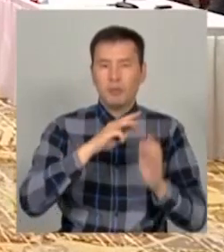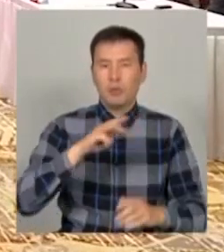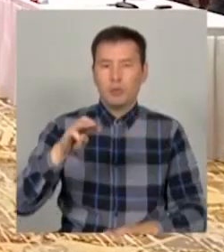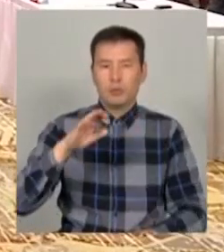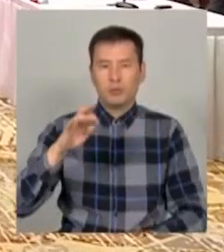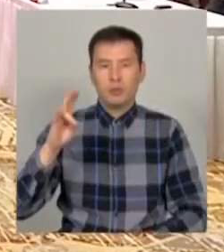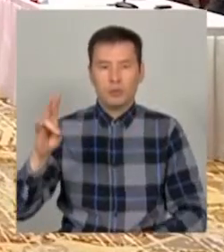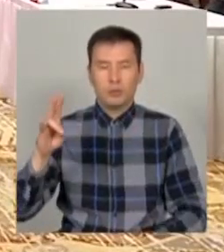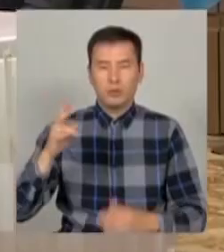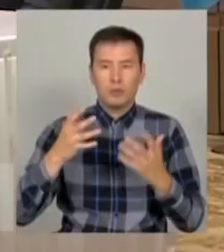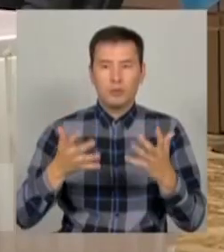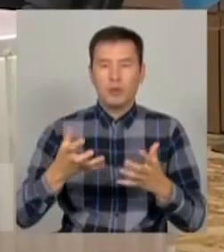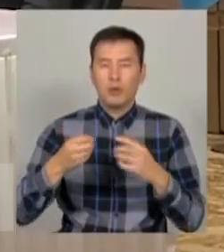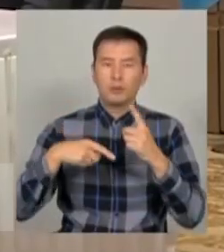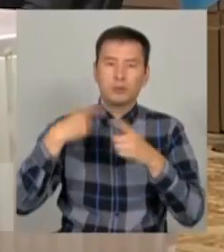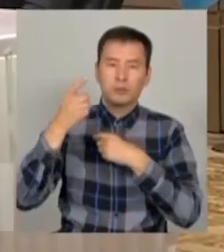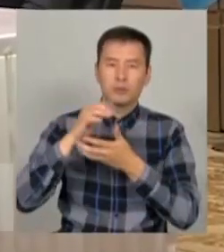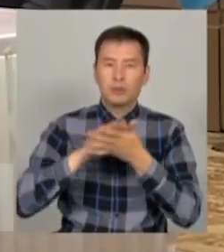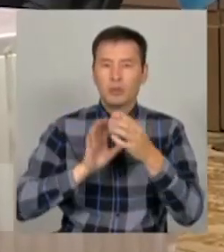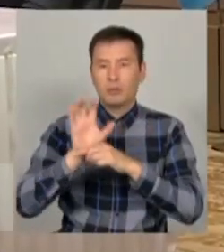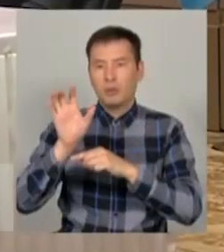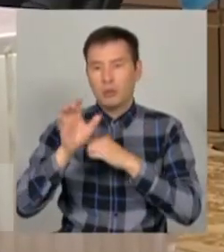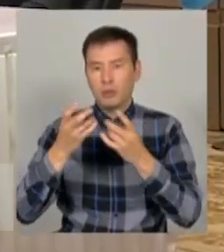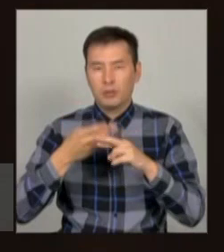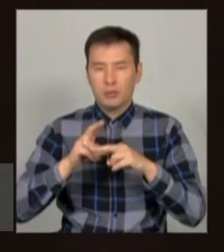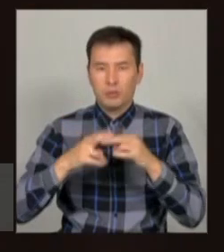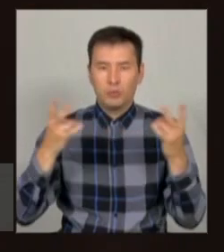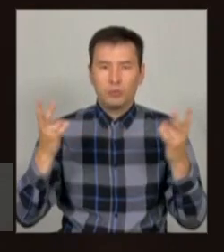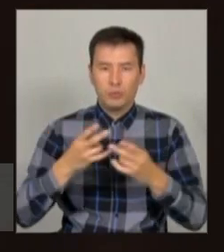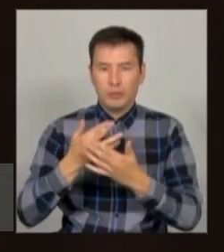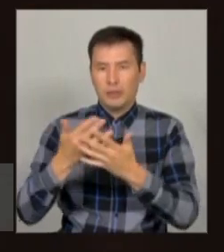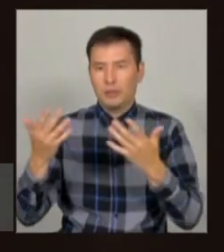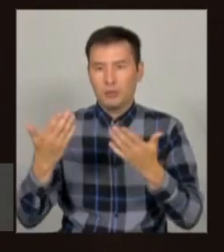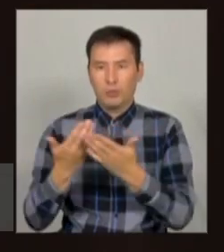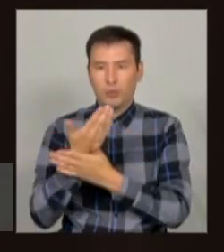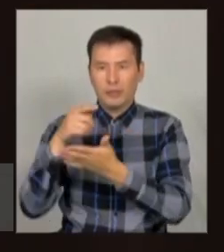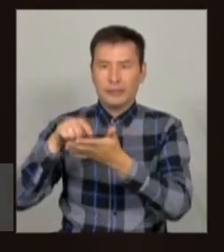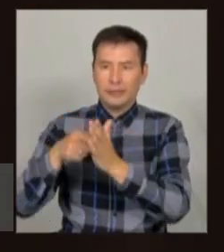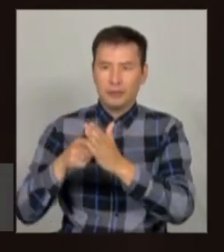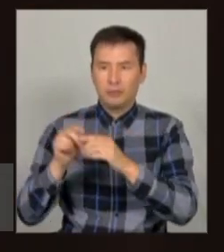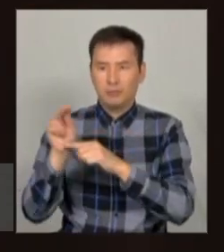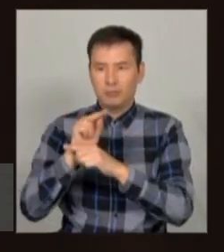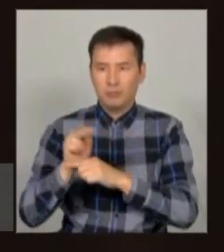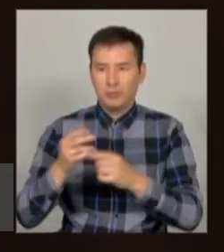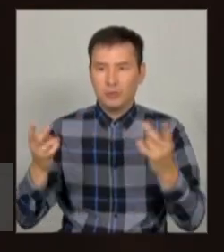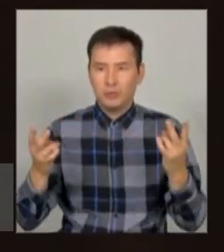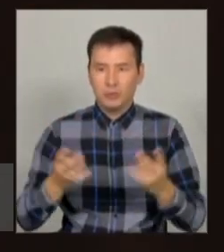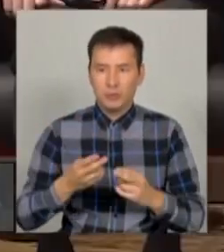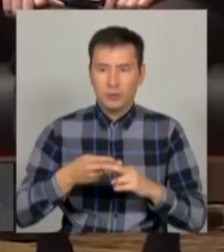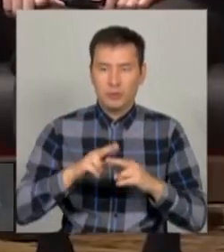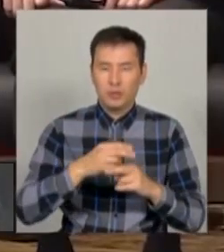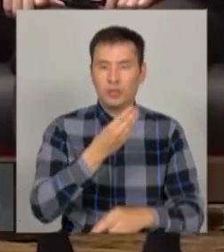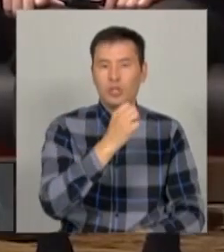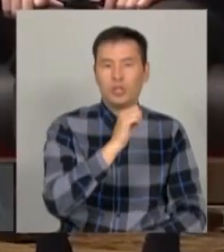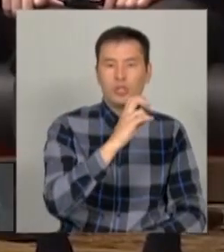Для дальнейшего развития перевозок необходима дополнительная инфраструктура, сообщил президент. Ожидается, что этот хаб соединит регион Шэньси